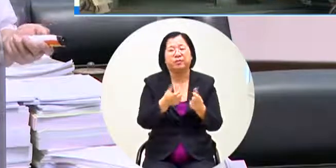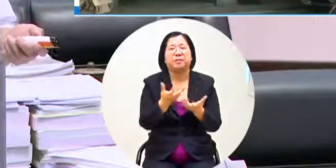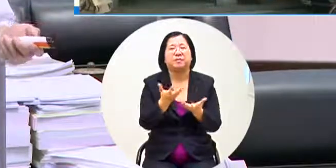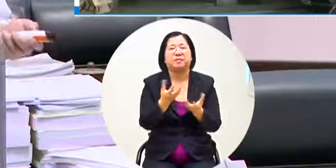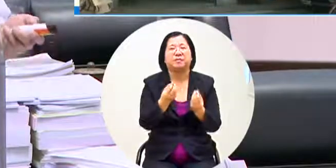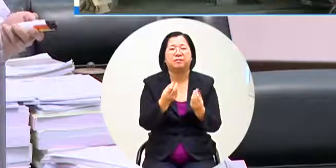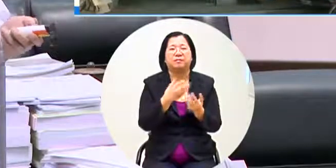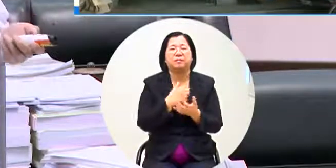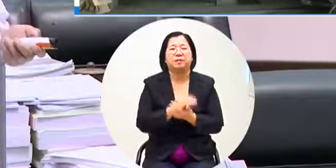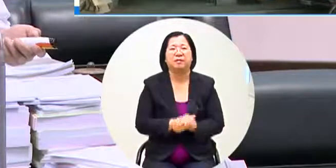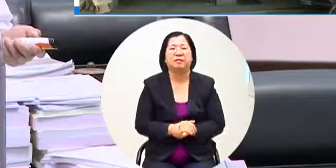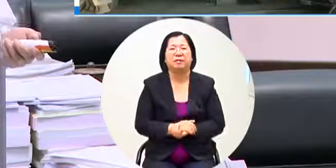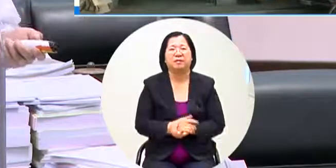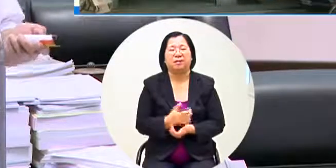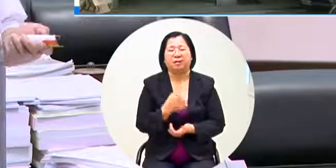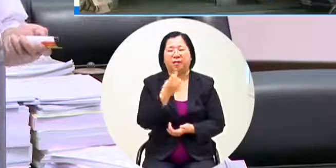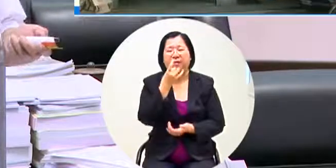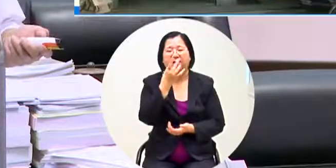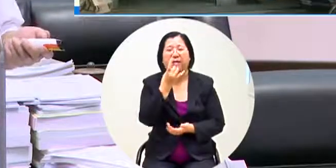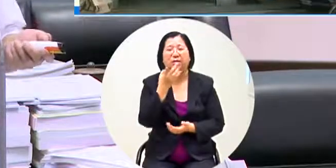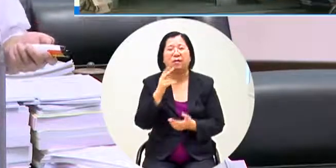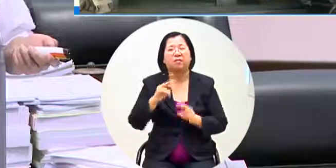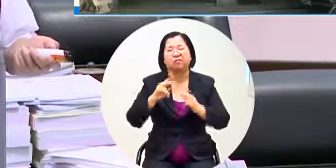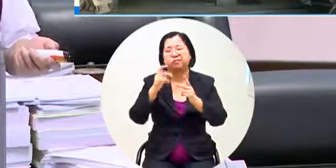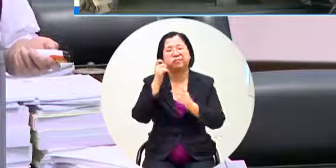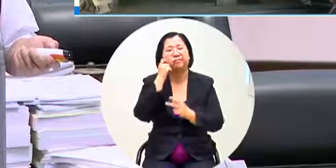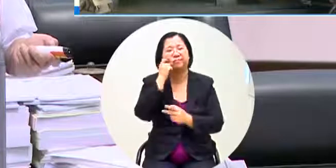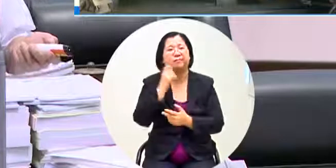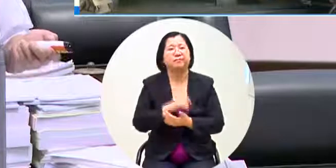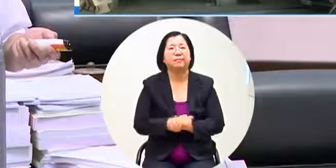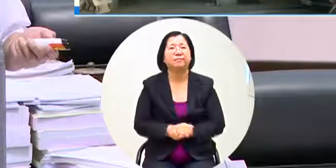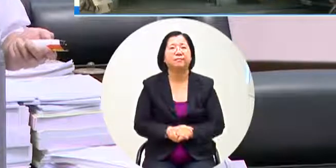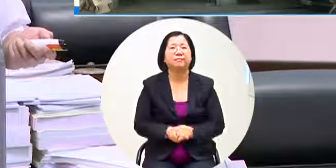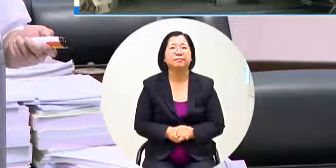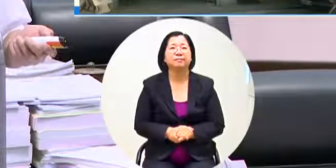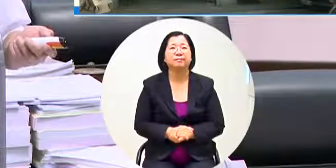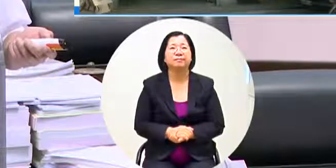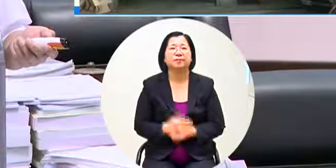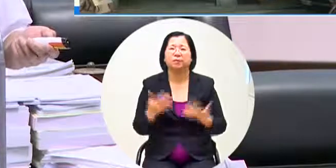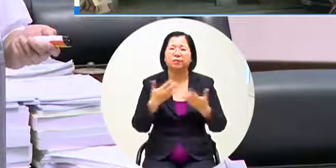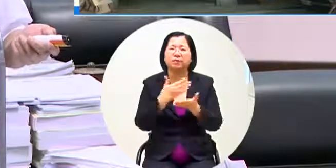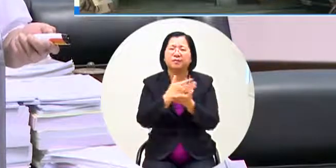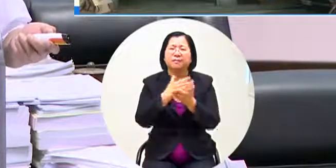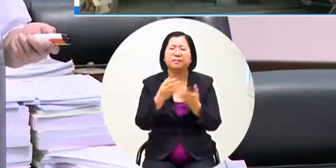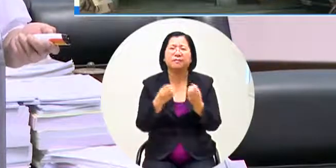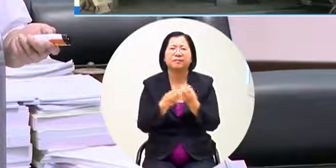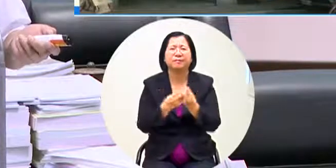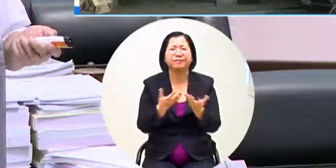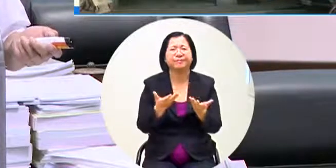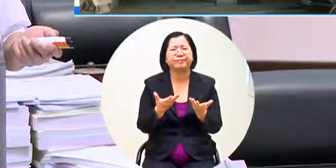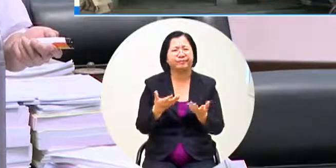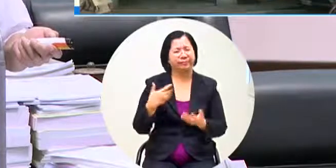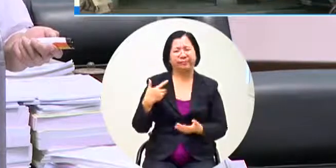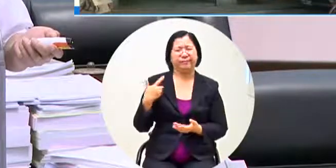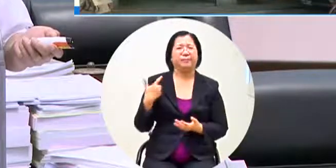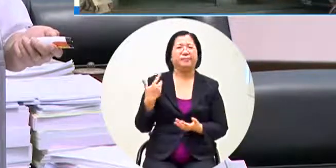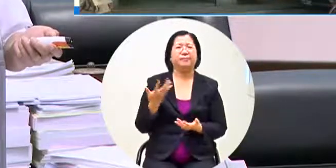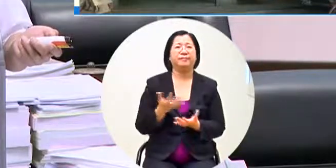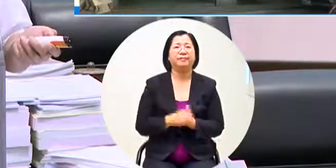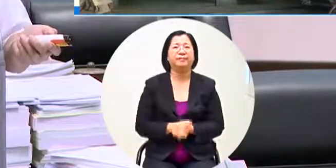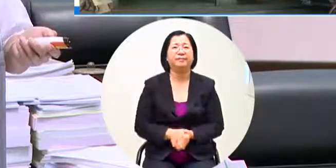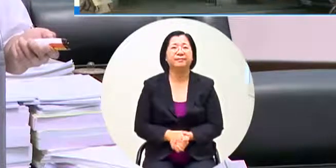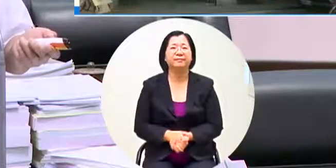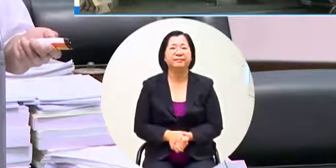理这，啊所以这问题吼，免来解决。嘛唔知呢吼，即平平